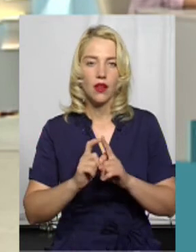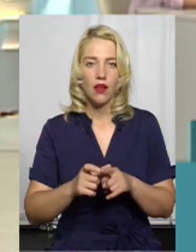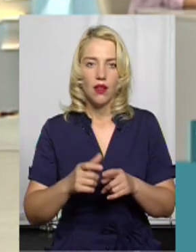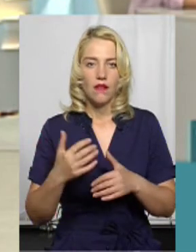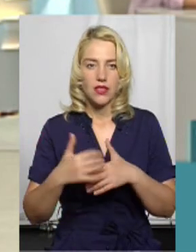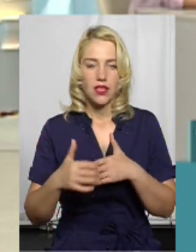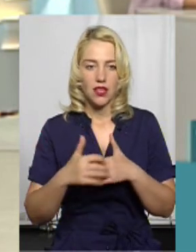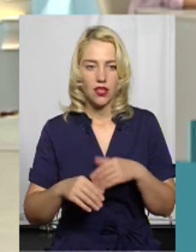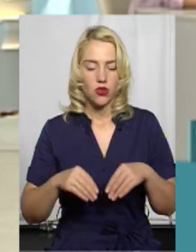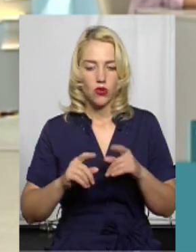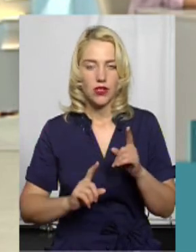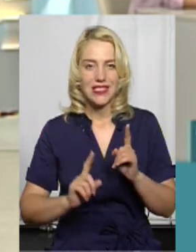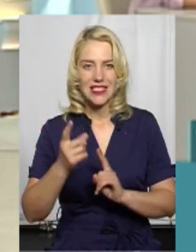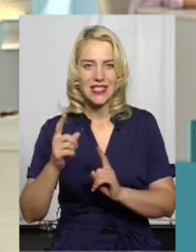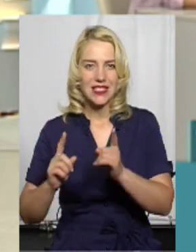рахуючи саджанці,